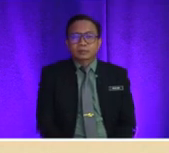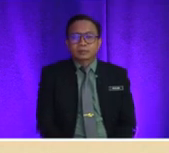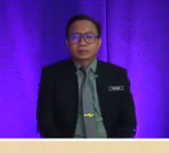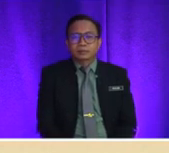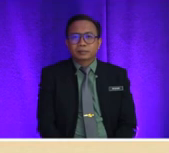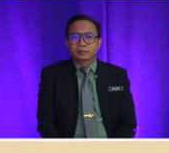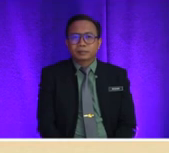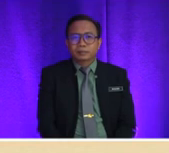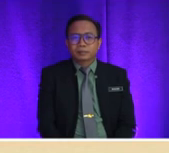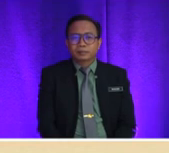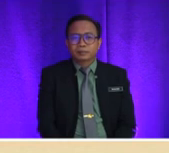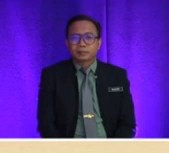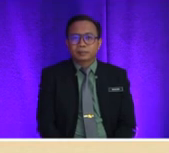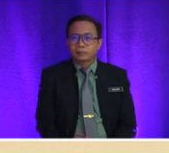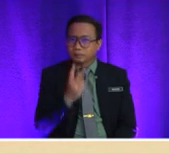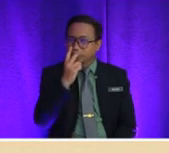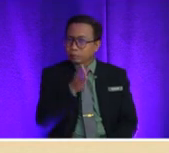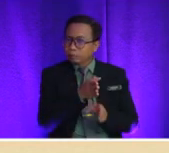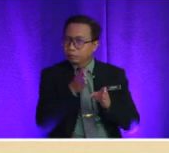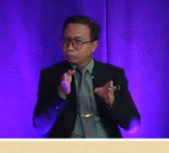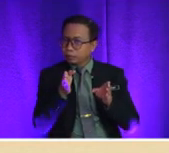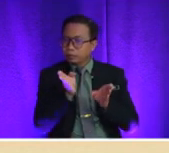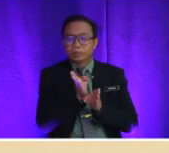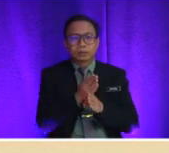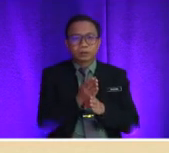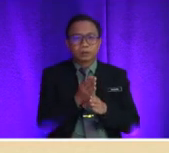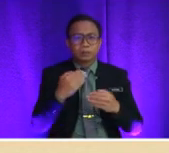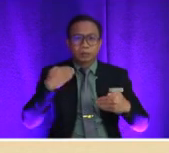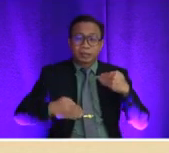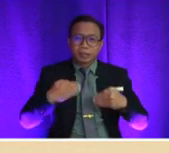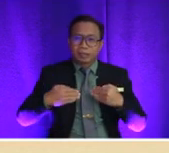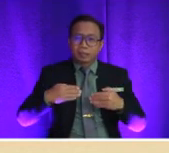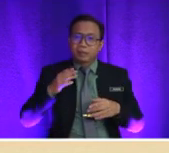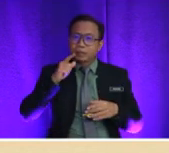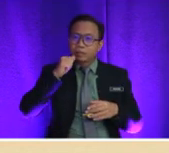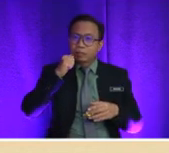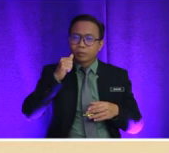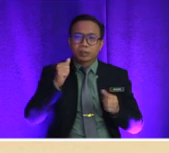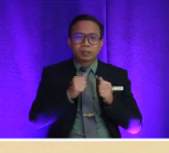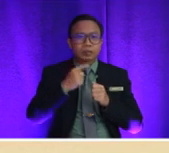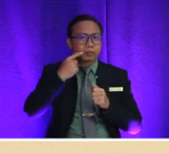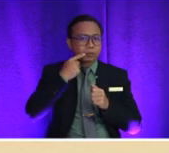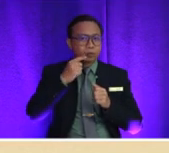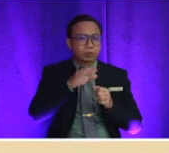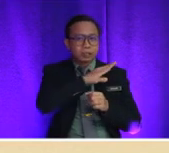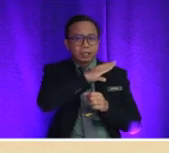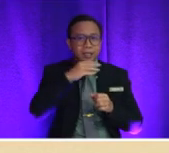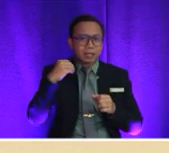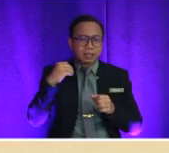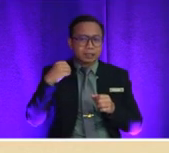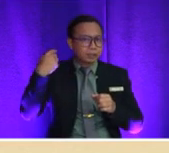baik dari sudut pandangan Sisi bentuk badan ikan Angel betina antara mulut dengan